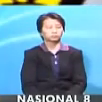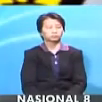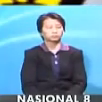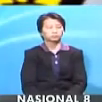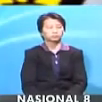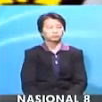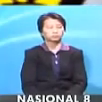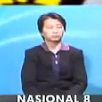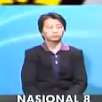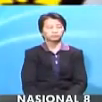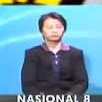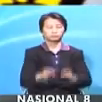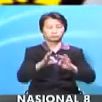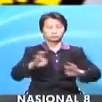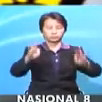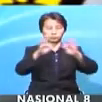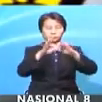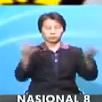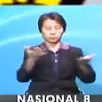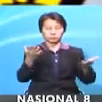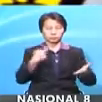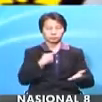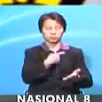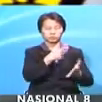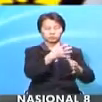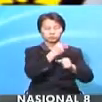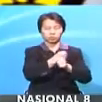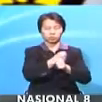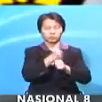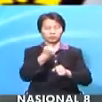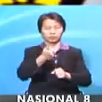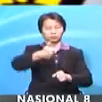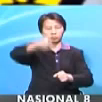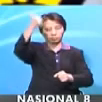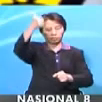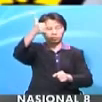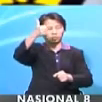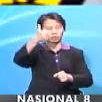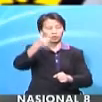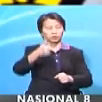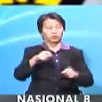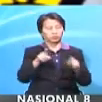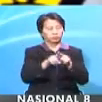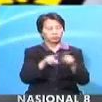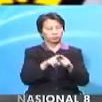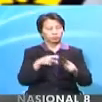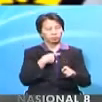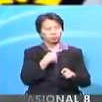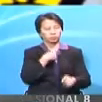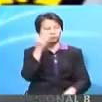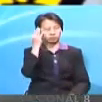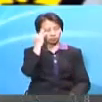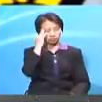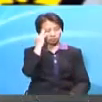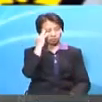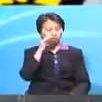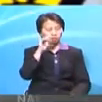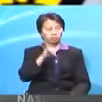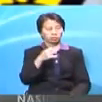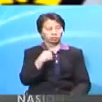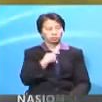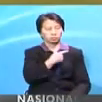penting disini kita dapat kemenangan pertama adalah peringkat terakhir seperti mana yang kita tahu yang